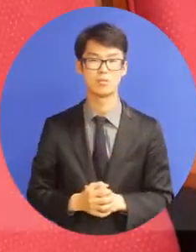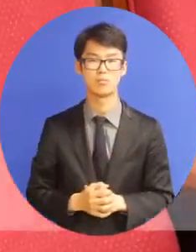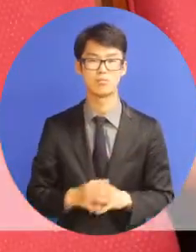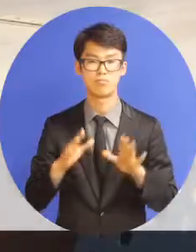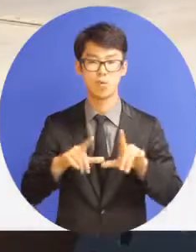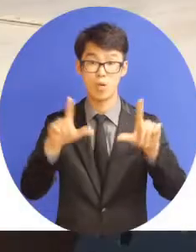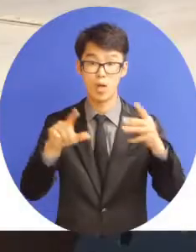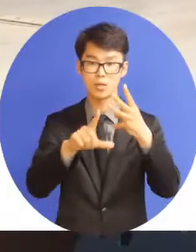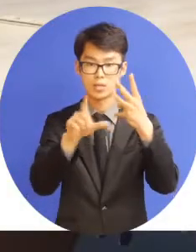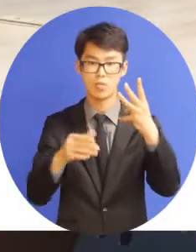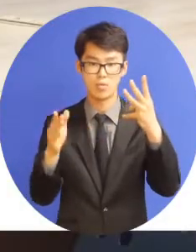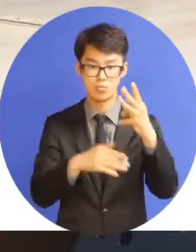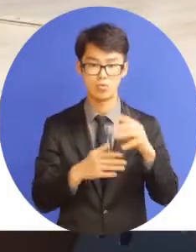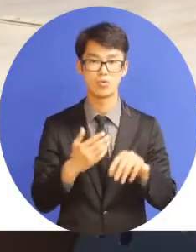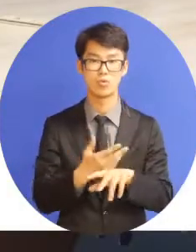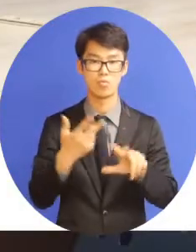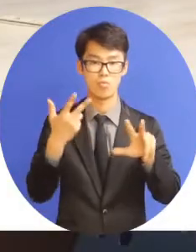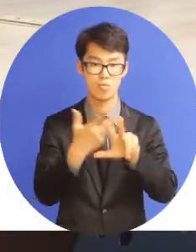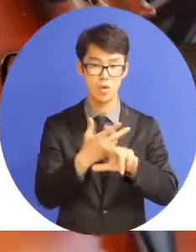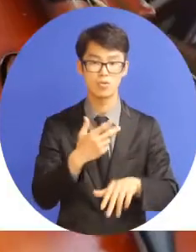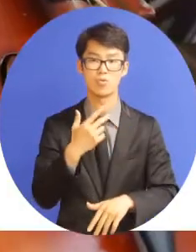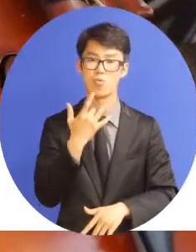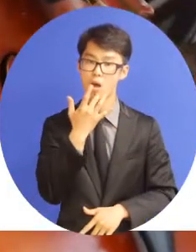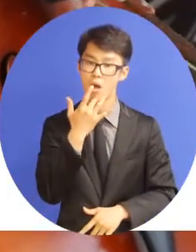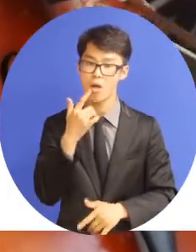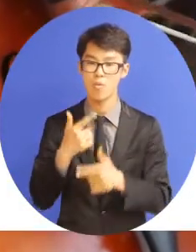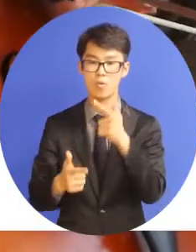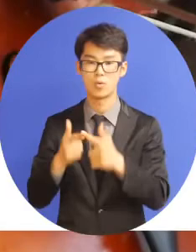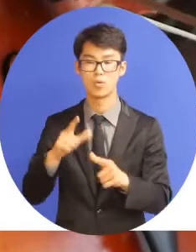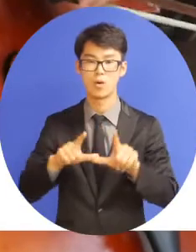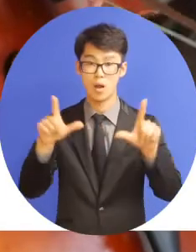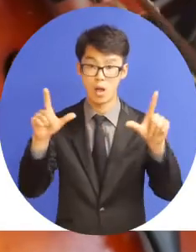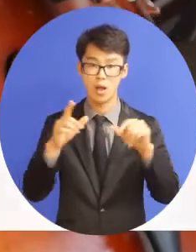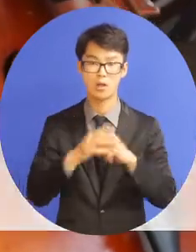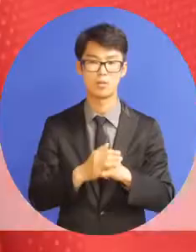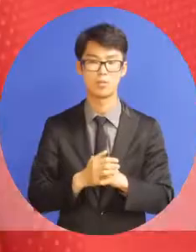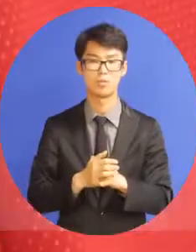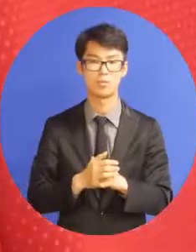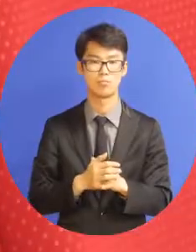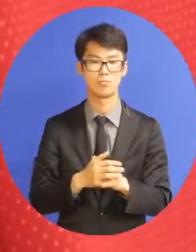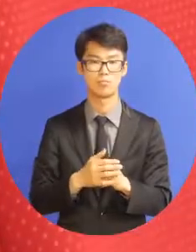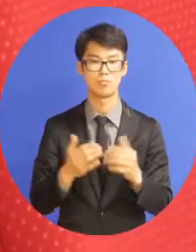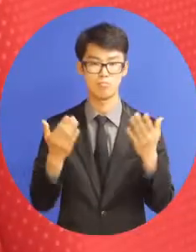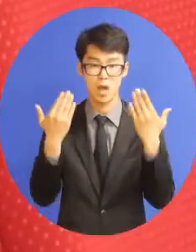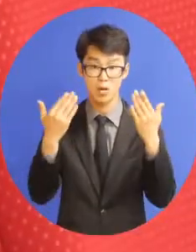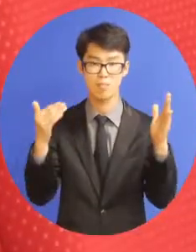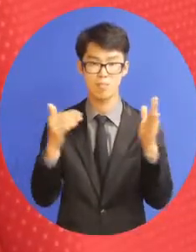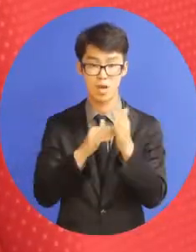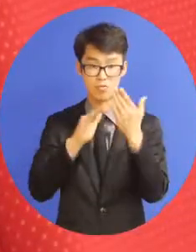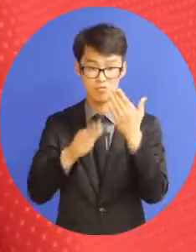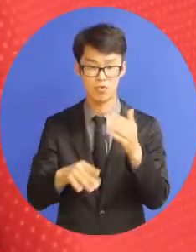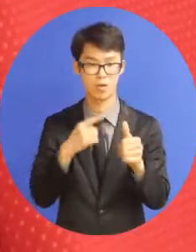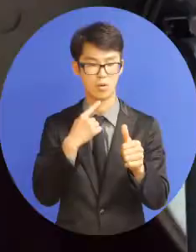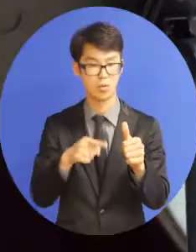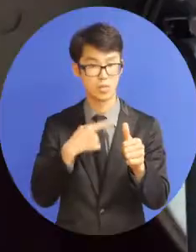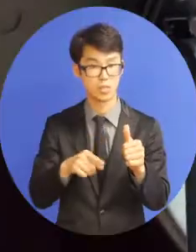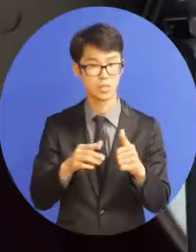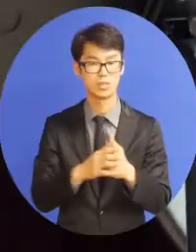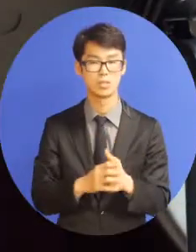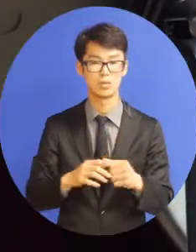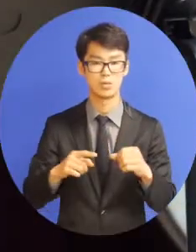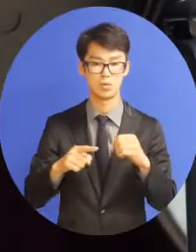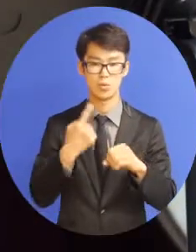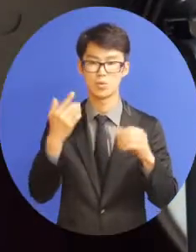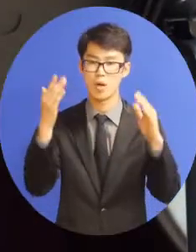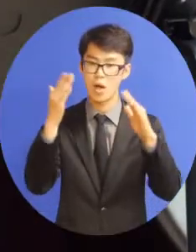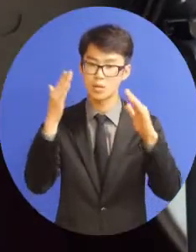한편 올해 3월부터 매주 화요일과 목요일에 공주문화원에서 진행되는 방과 후 음악교실은 공주시 관내